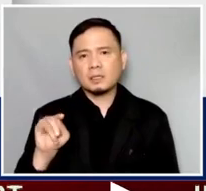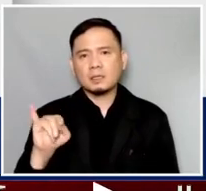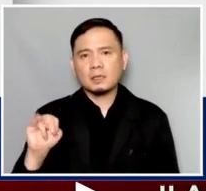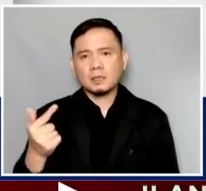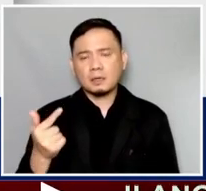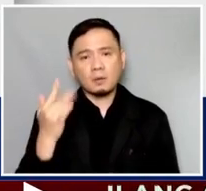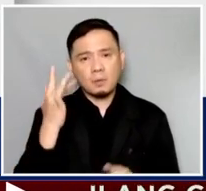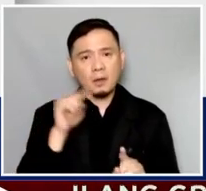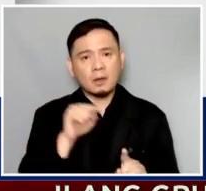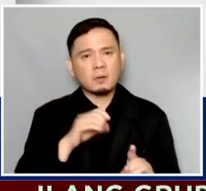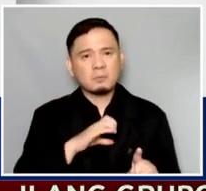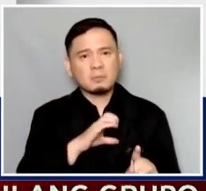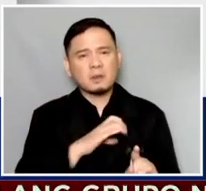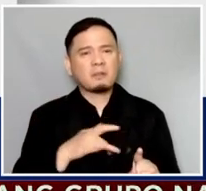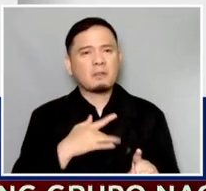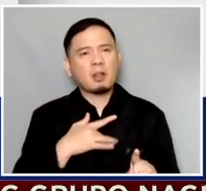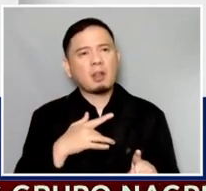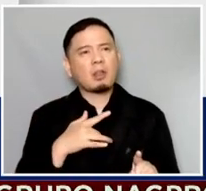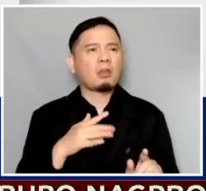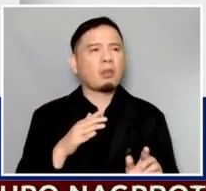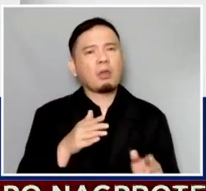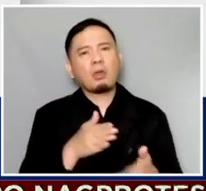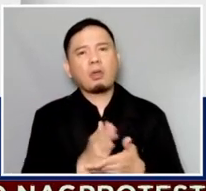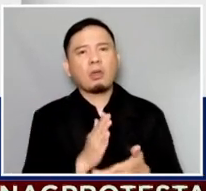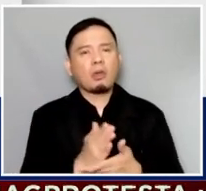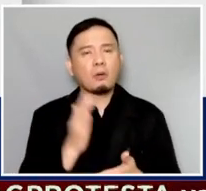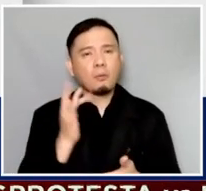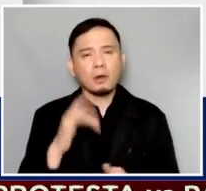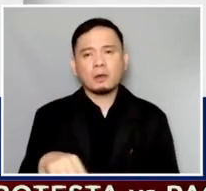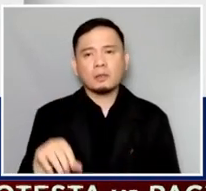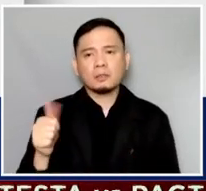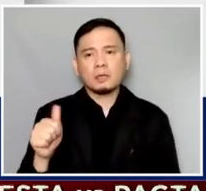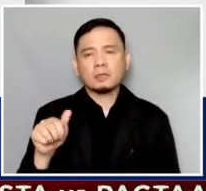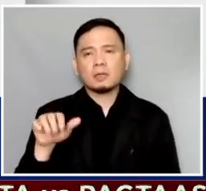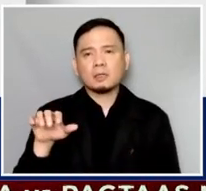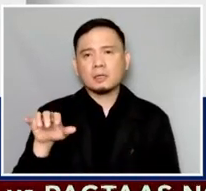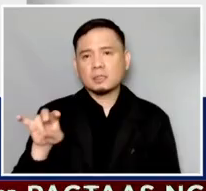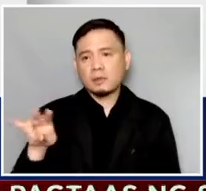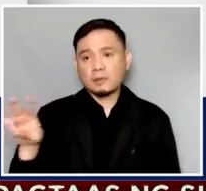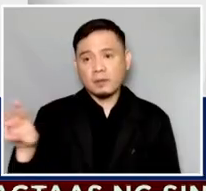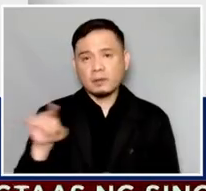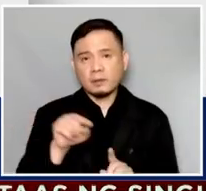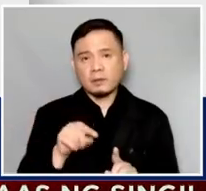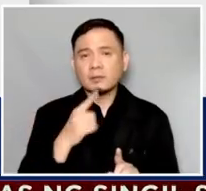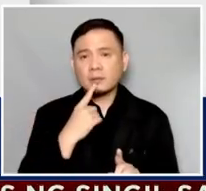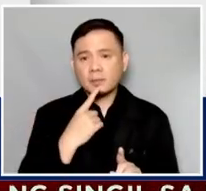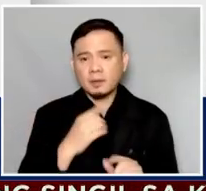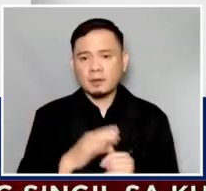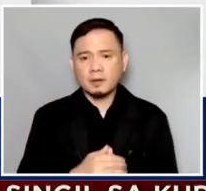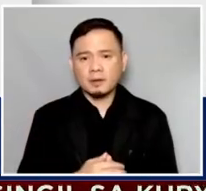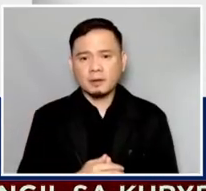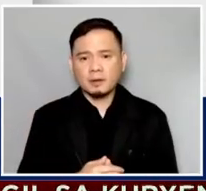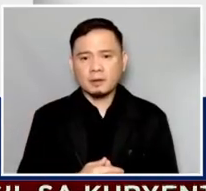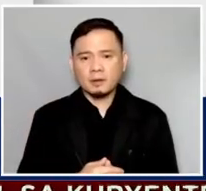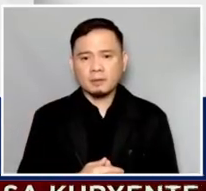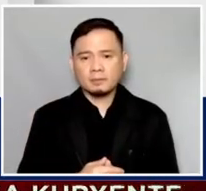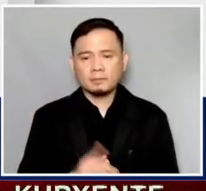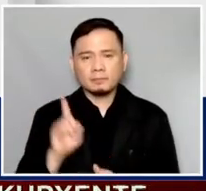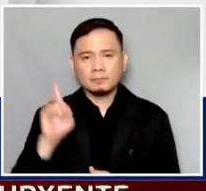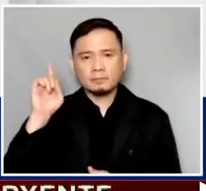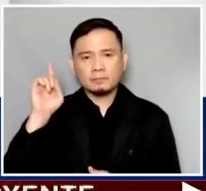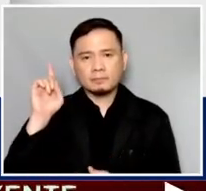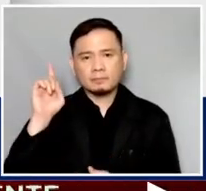ang committee niya dahil sa COMELEC Resolution 10777 na nag-amyenda sa COMELEC Resolutions 10728 at